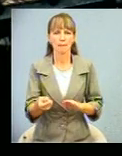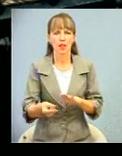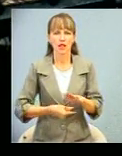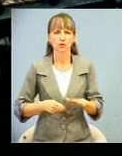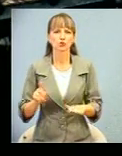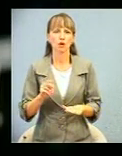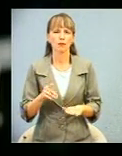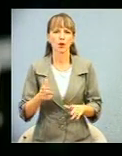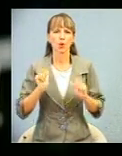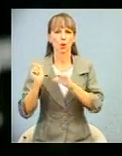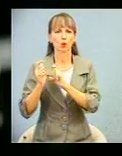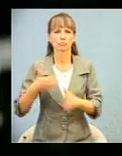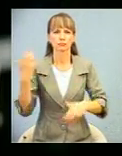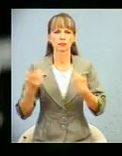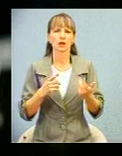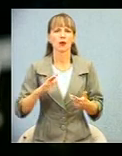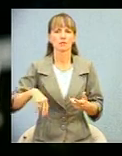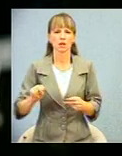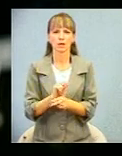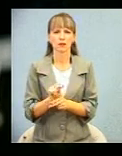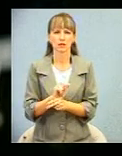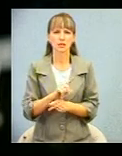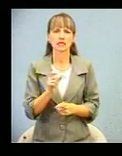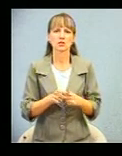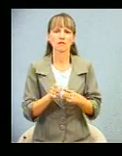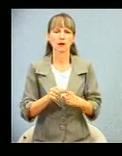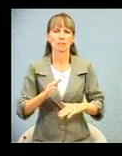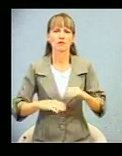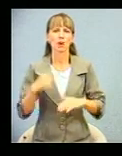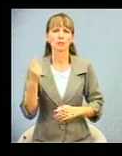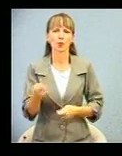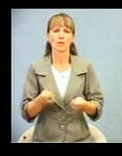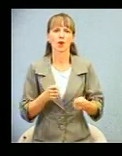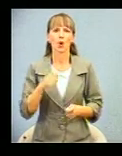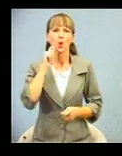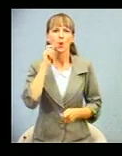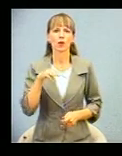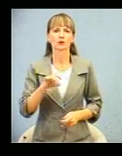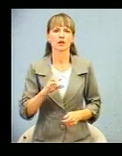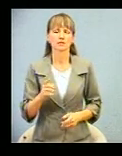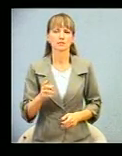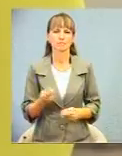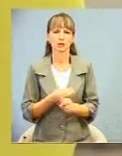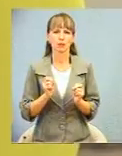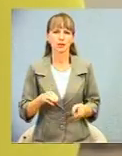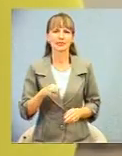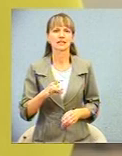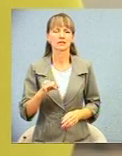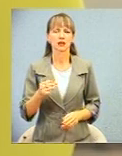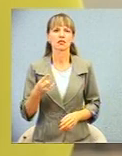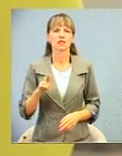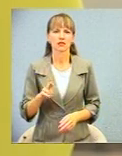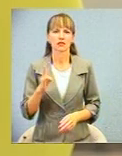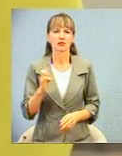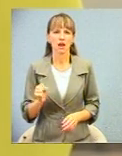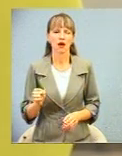для ремонту з допомогою плавучого крану. За словами фахівця обласного управління «Укртрансбезпеки» Вадима Тирси, на евакуацію знадобиться